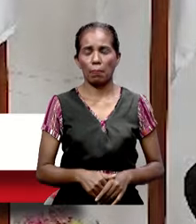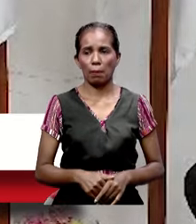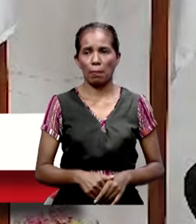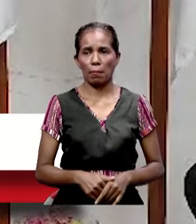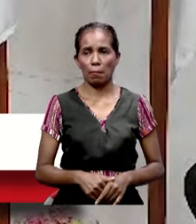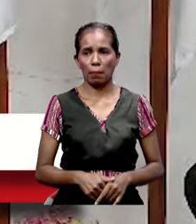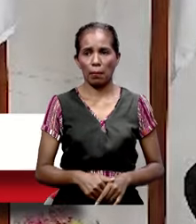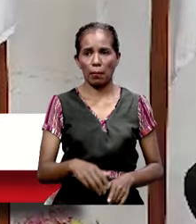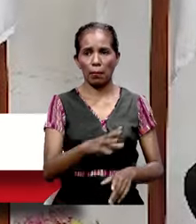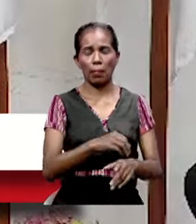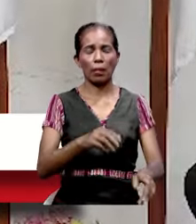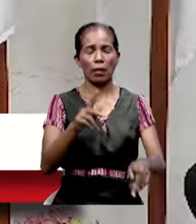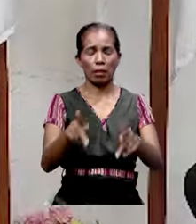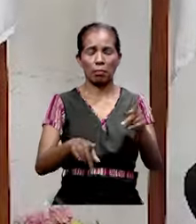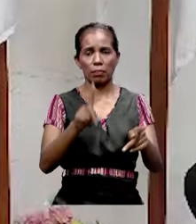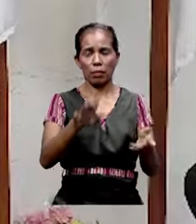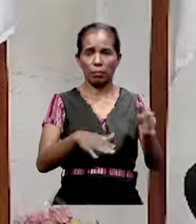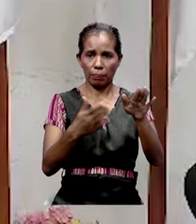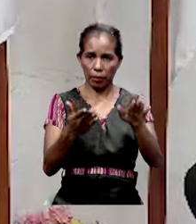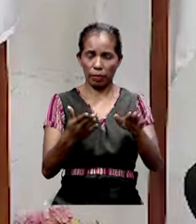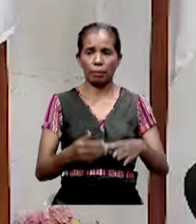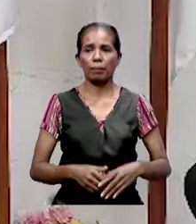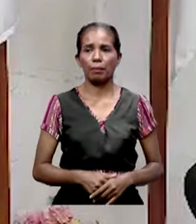dia 17 pessoas me matam.